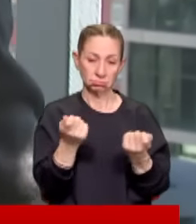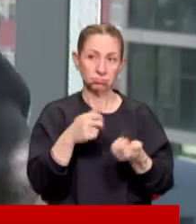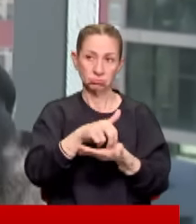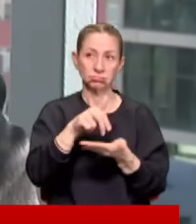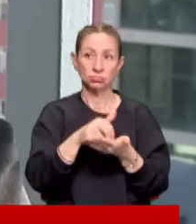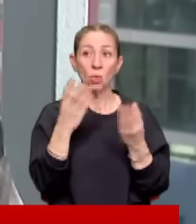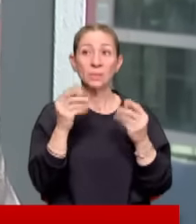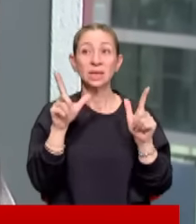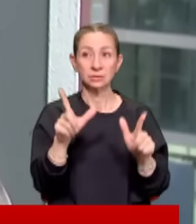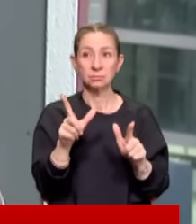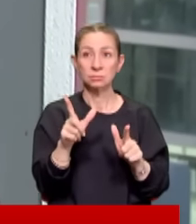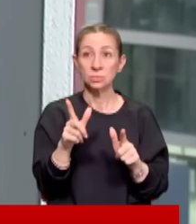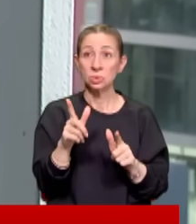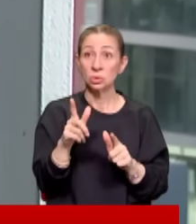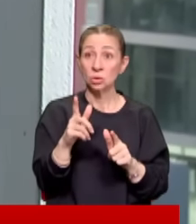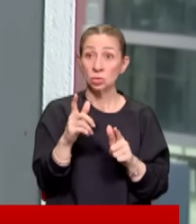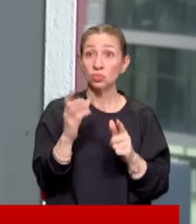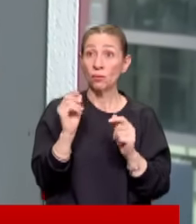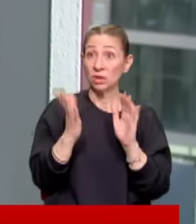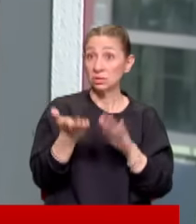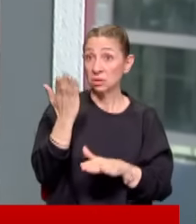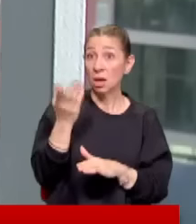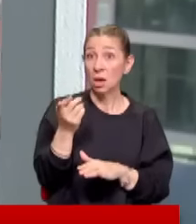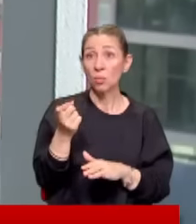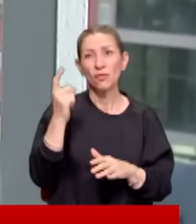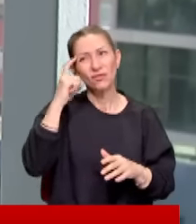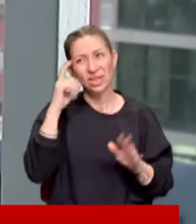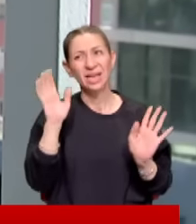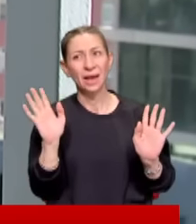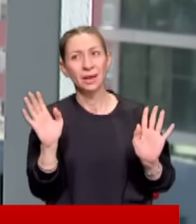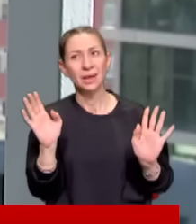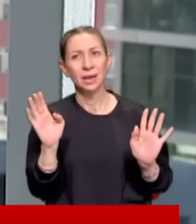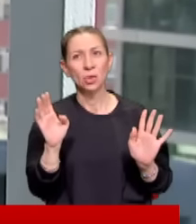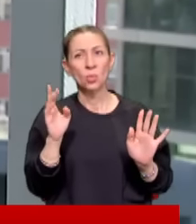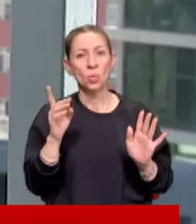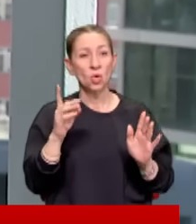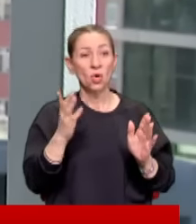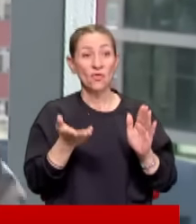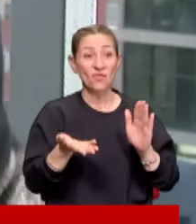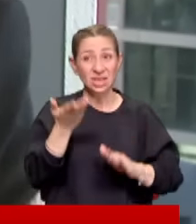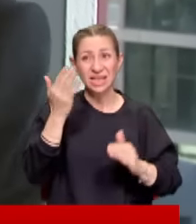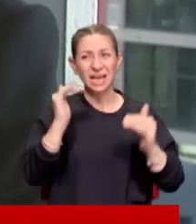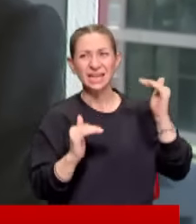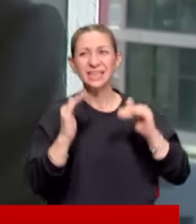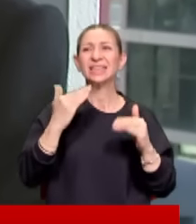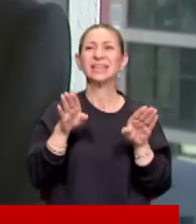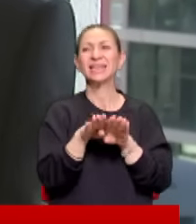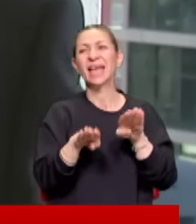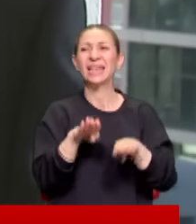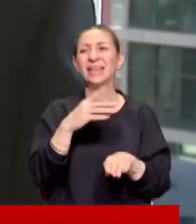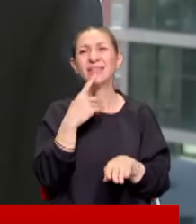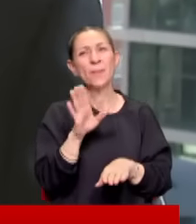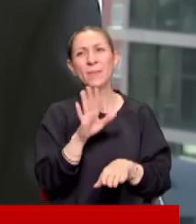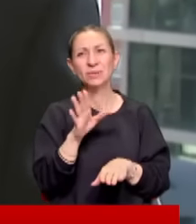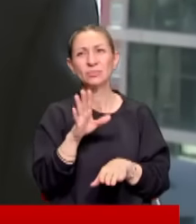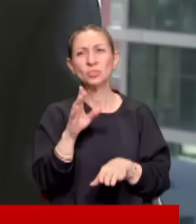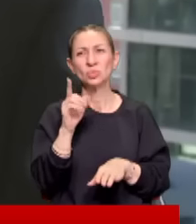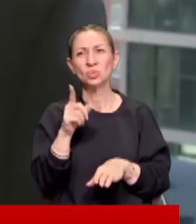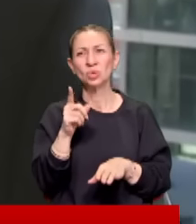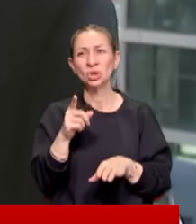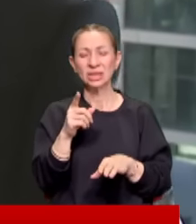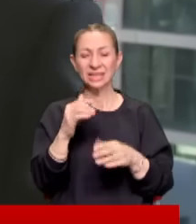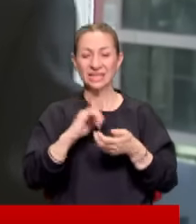İstanbul üzerinde. Ezici bir çoğunlukta yani. Bu görüşleri yani bunu ezici evet. Ya da dengeli demekten ziyade bu